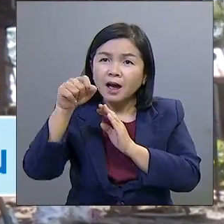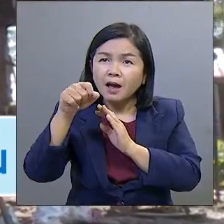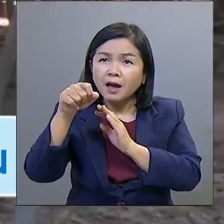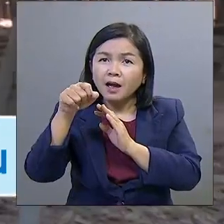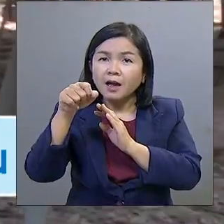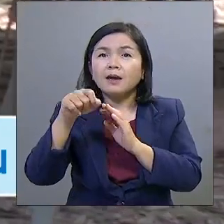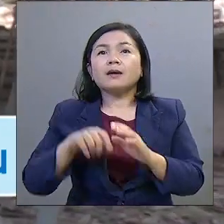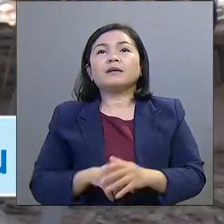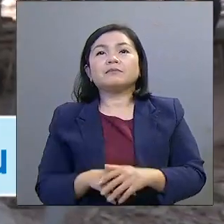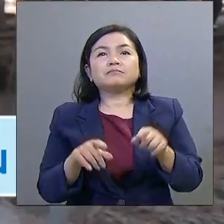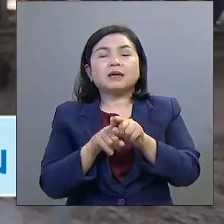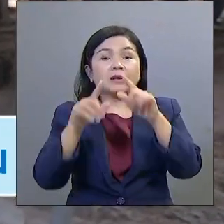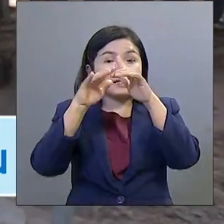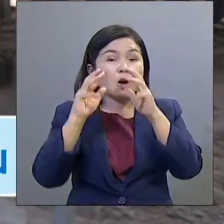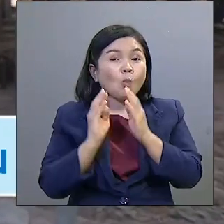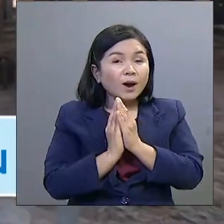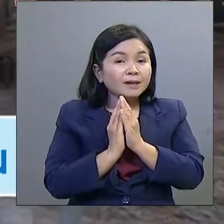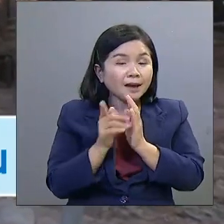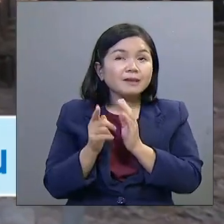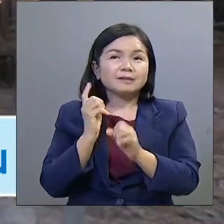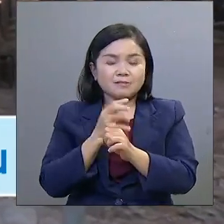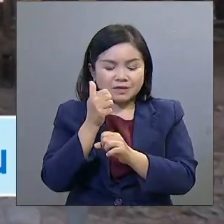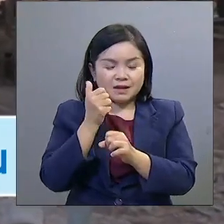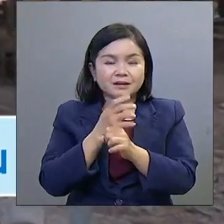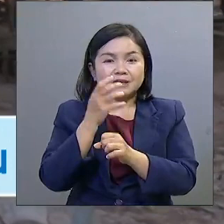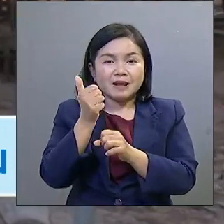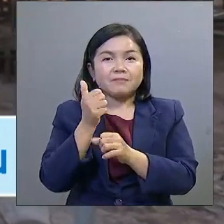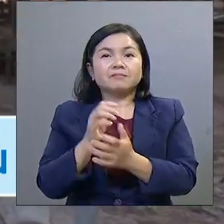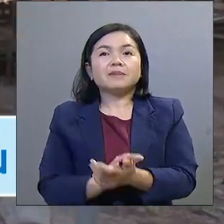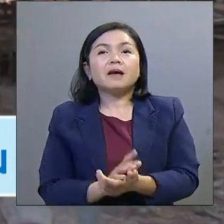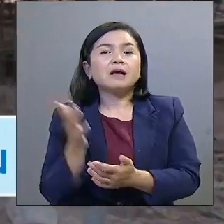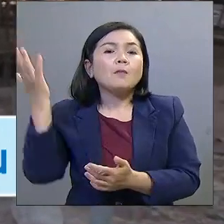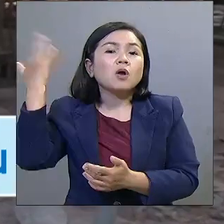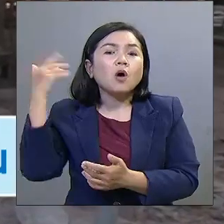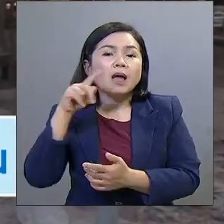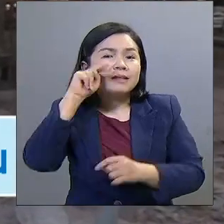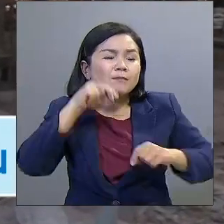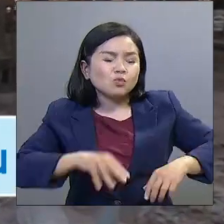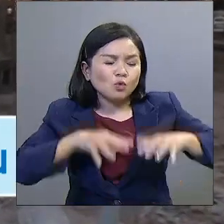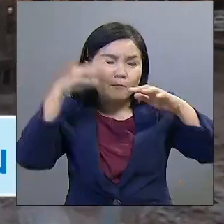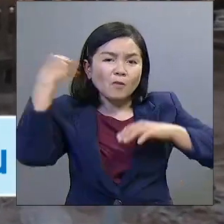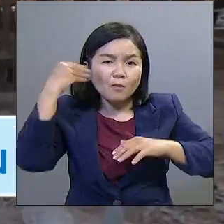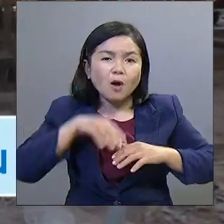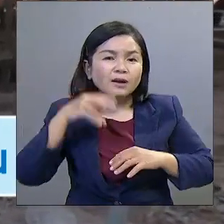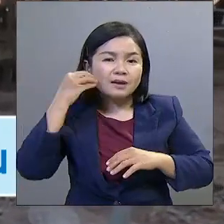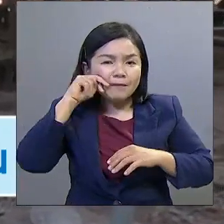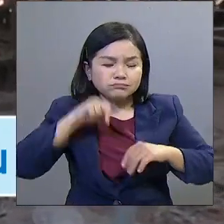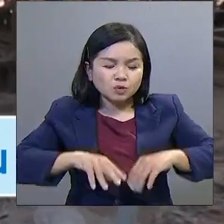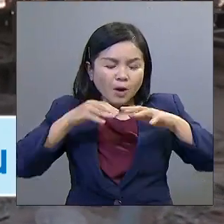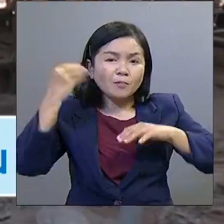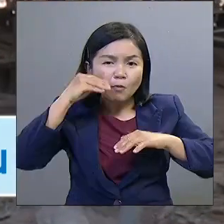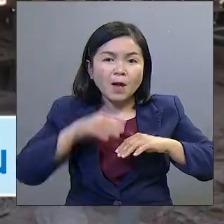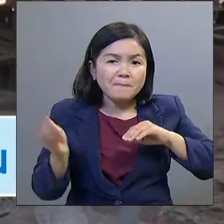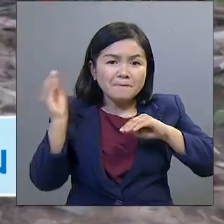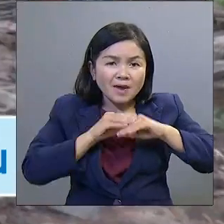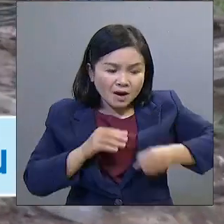า ประมาณนี้ซึ่งศาลาการประเรียนตรงนี้ค่ะจากเดิมเนี่ยน้ำท่วมทุกปีทางวัดก็เลยบอกว่ามาช่วยดีดศาลา